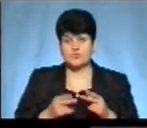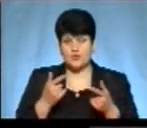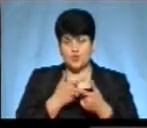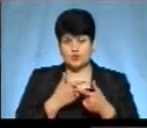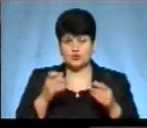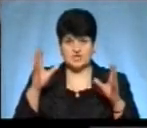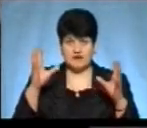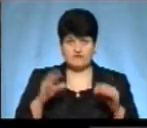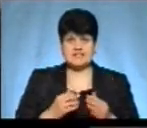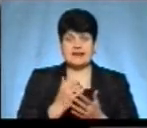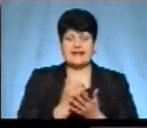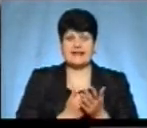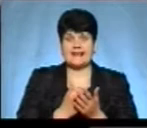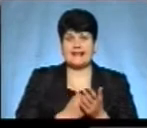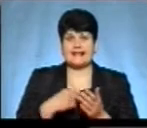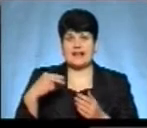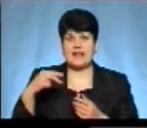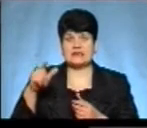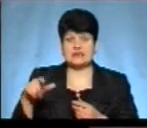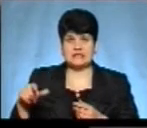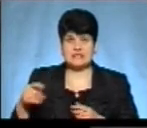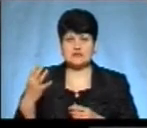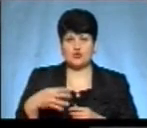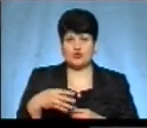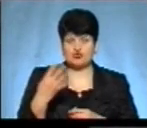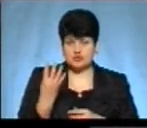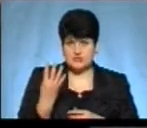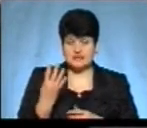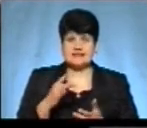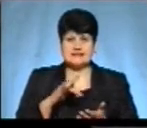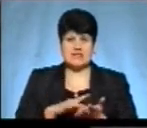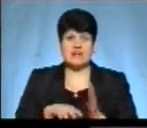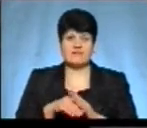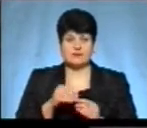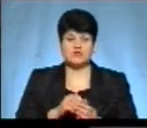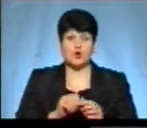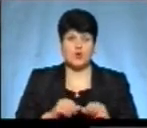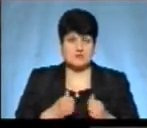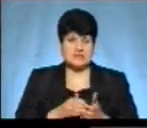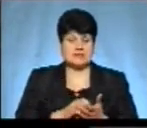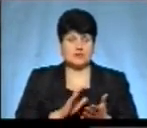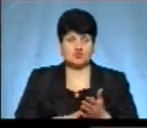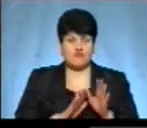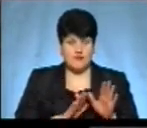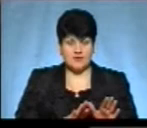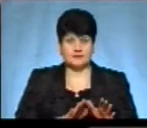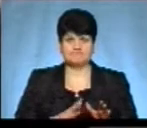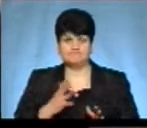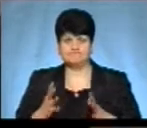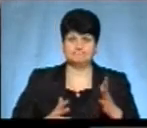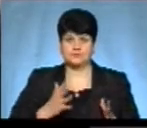оголошення всіх кандидатів, нагадаю, 44 кандидати Центральна виборча комісія зареєструвала, дещо